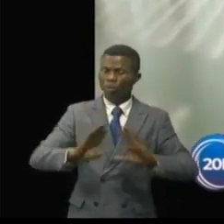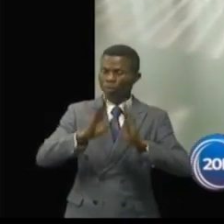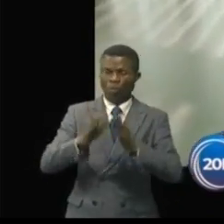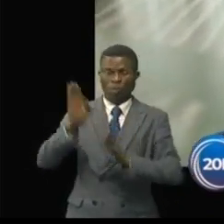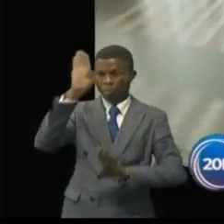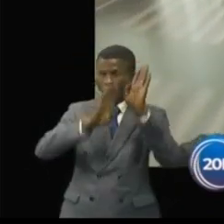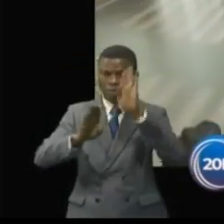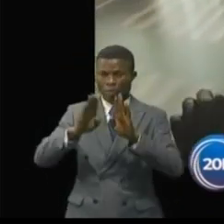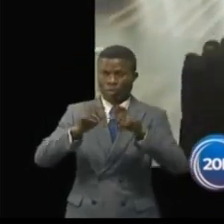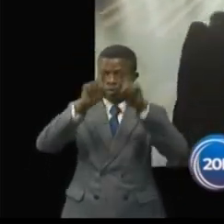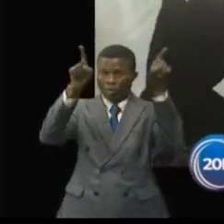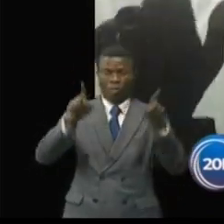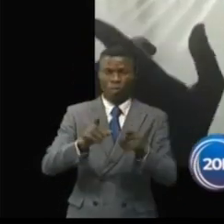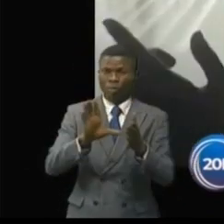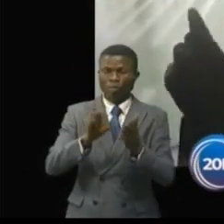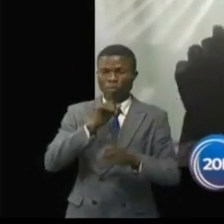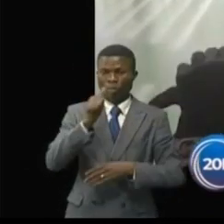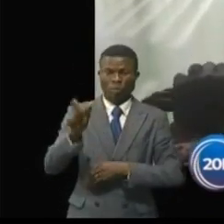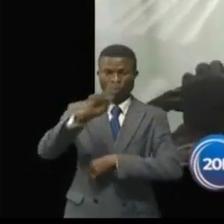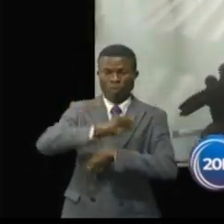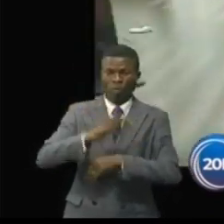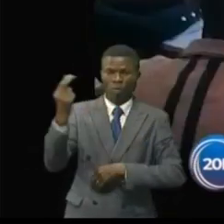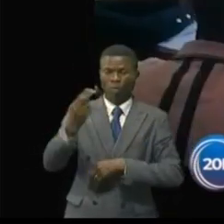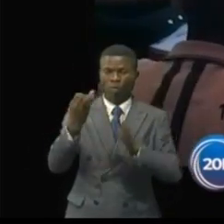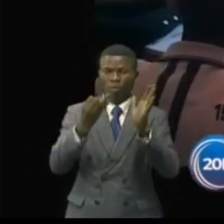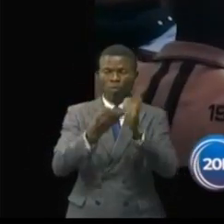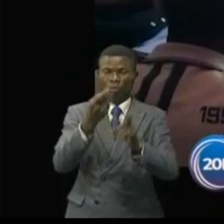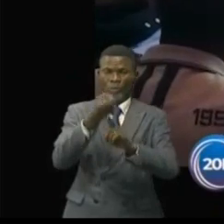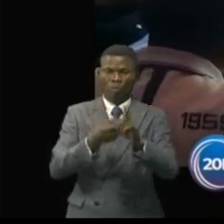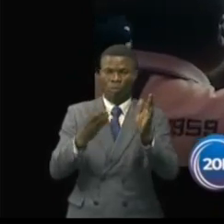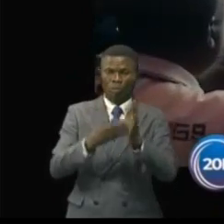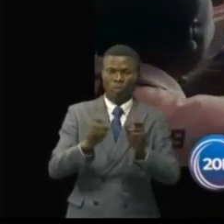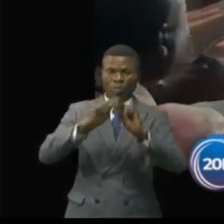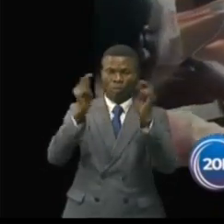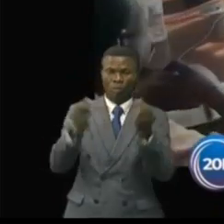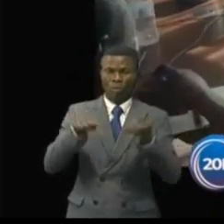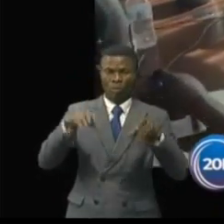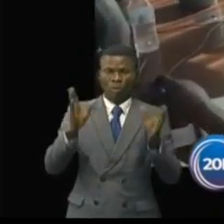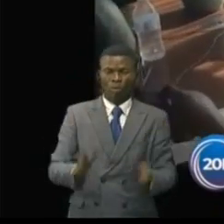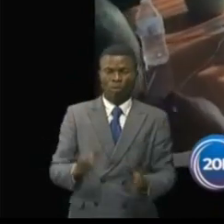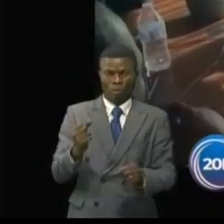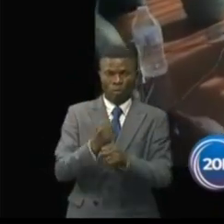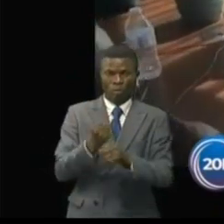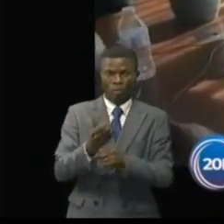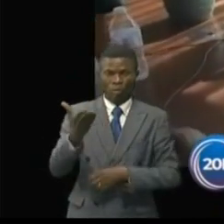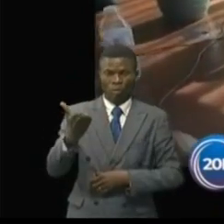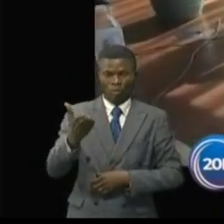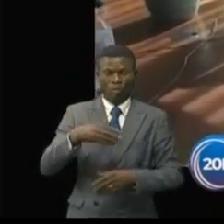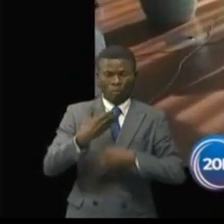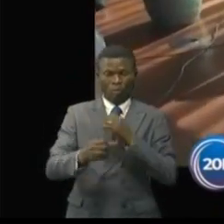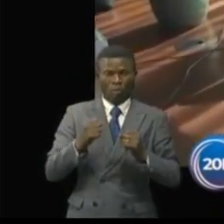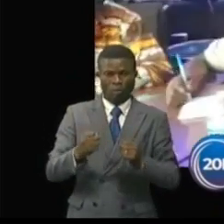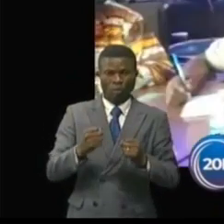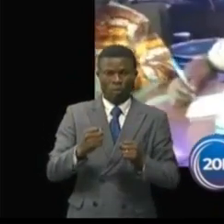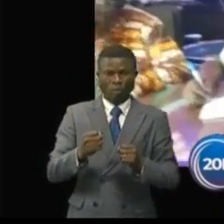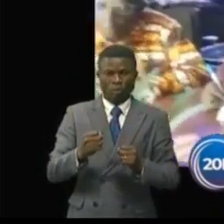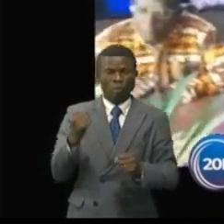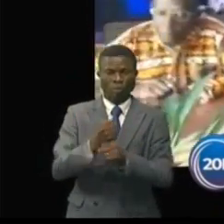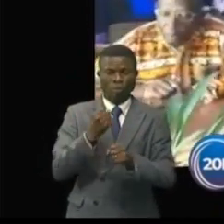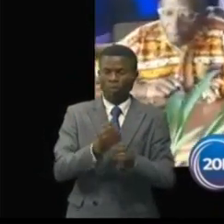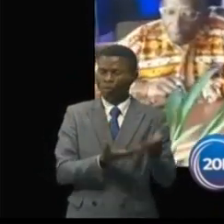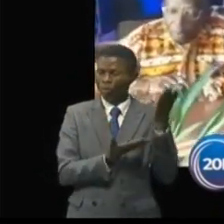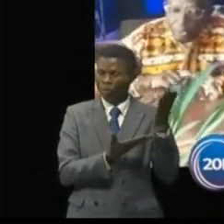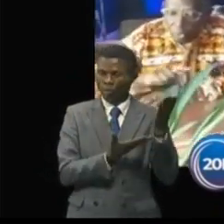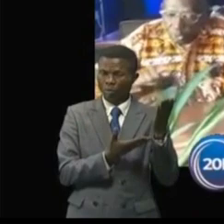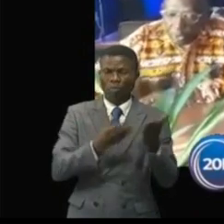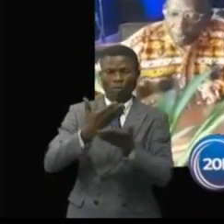perturbation atmosphérique. Pour la journée de ce 27 septembre, la délégation congolaise visitera le site Téléport, l'un des plus grands centres de transmission